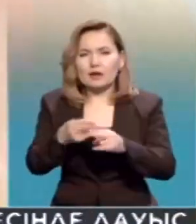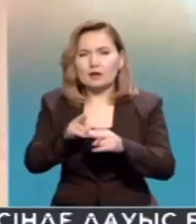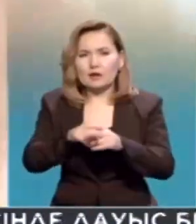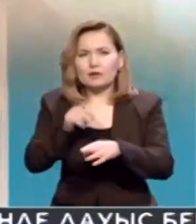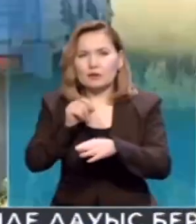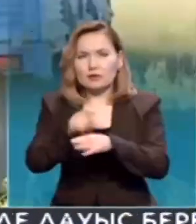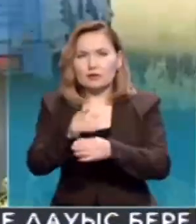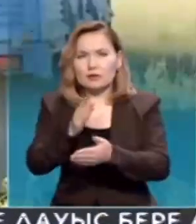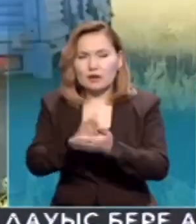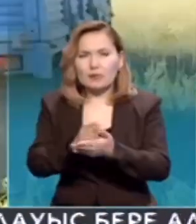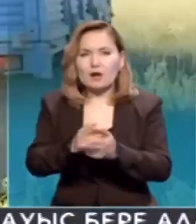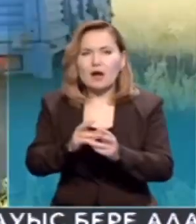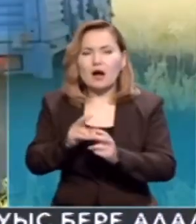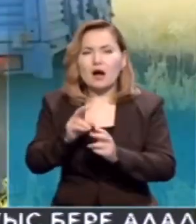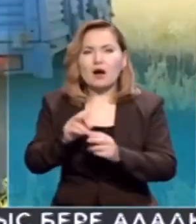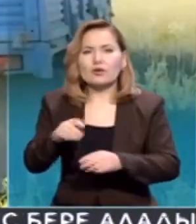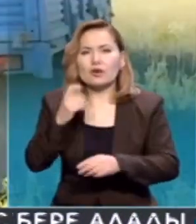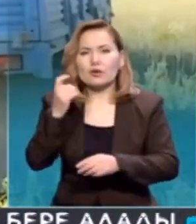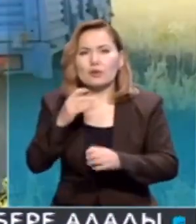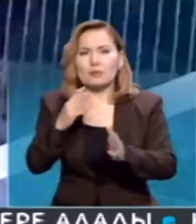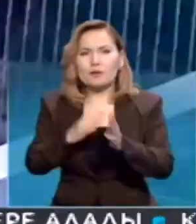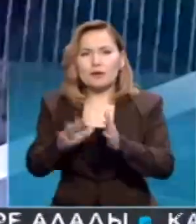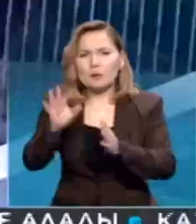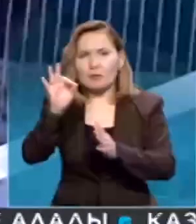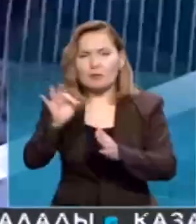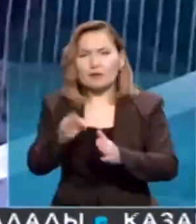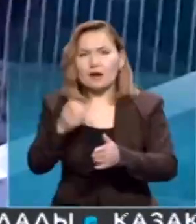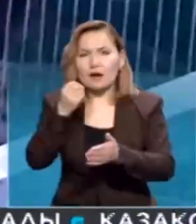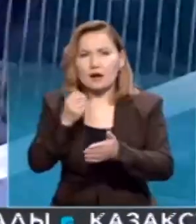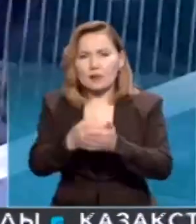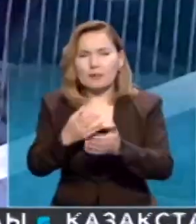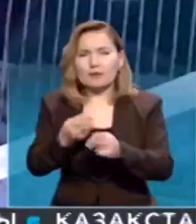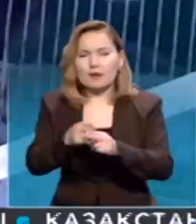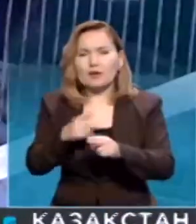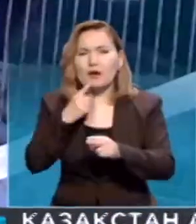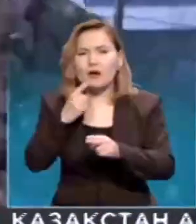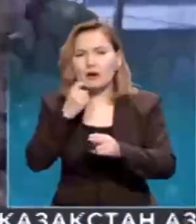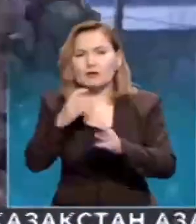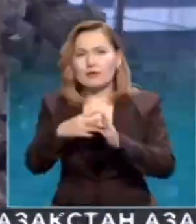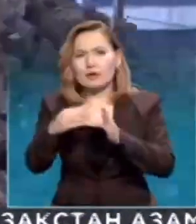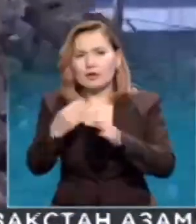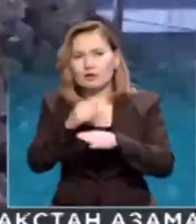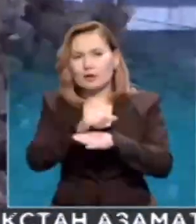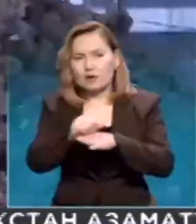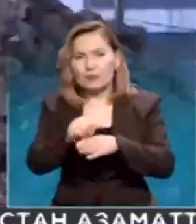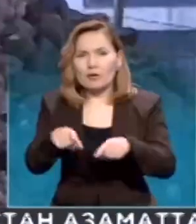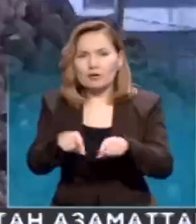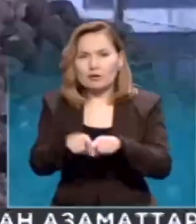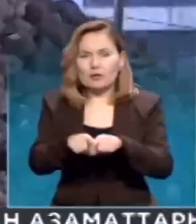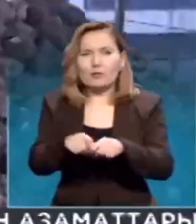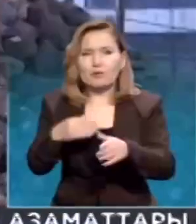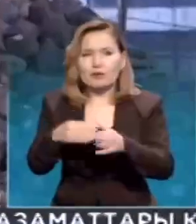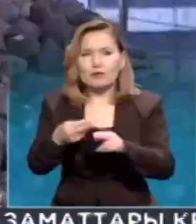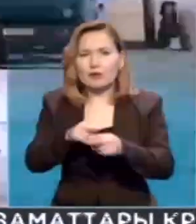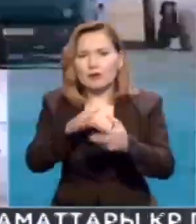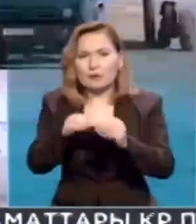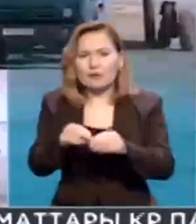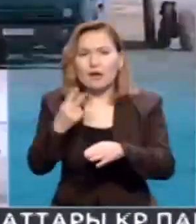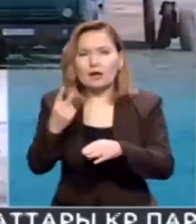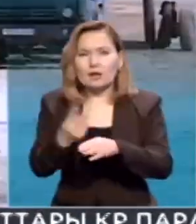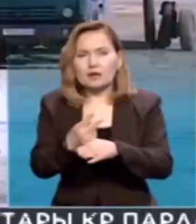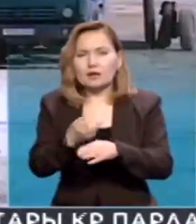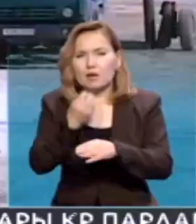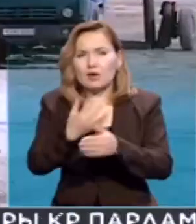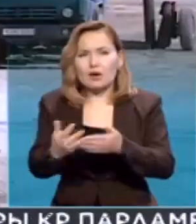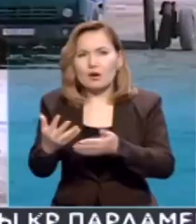тапсырыс беріп қойды. Өңірдегі шаруашылықтардың 95% қымбат болса да қант қызылшасының шетелдік тұқымдарын алады. Себебі екі есе өнім